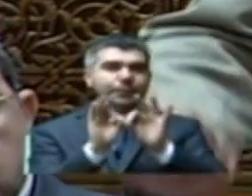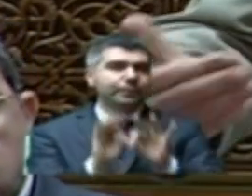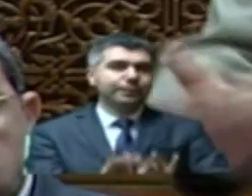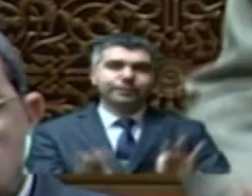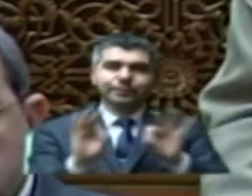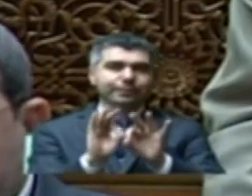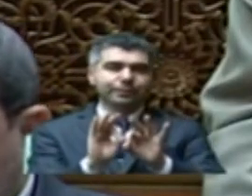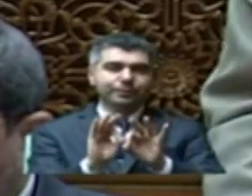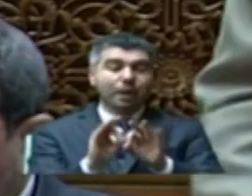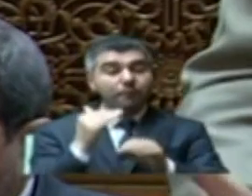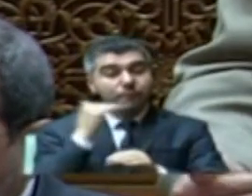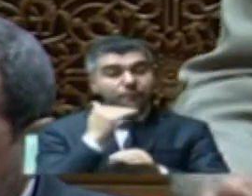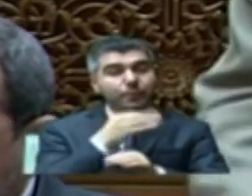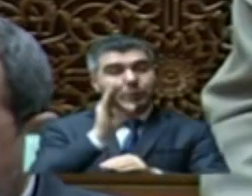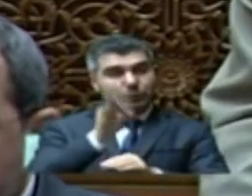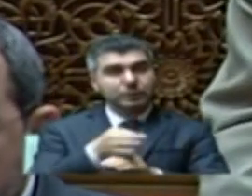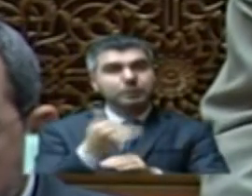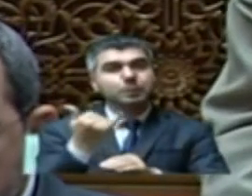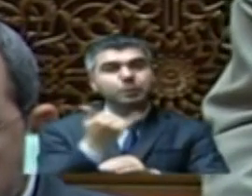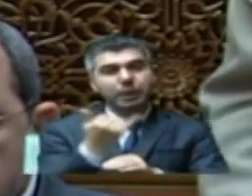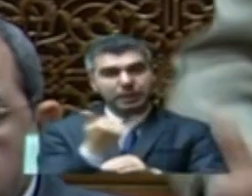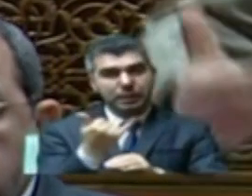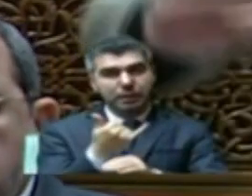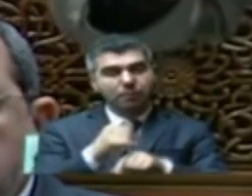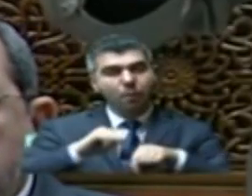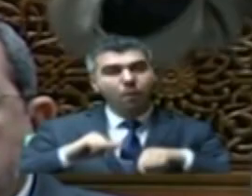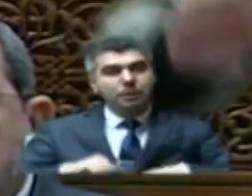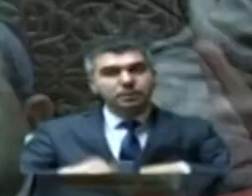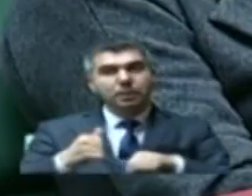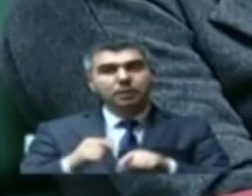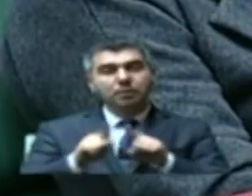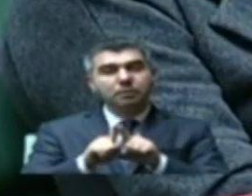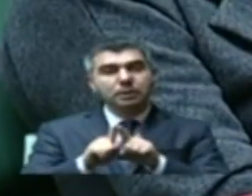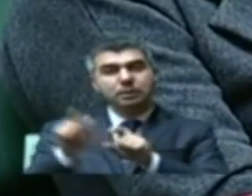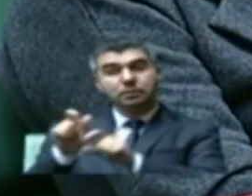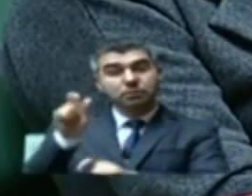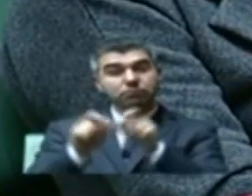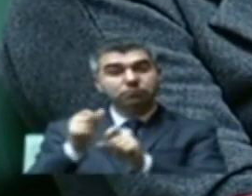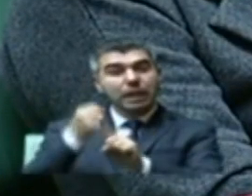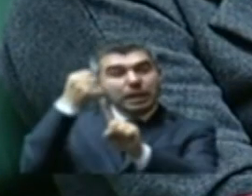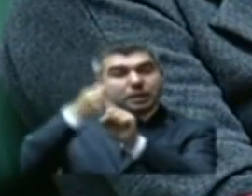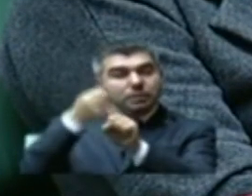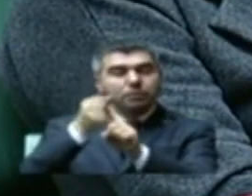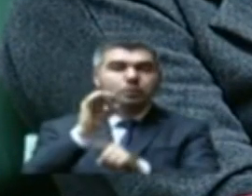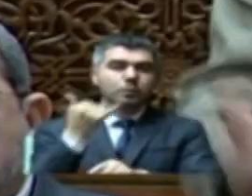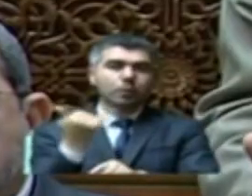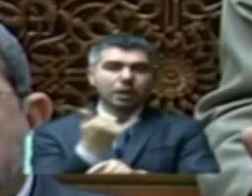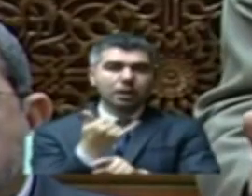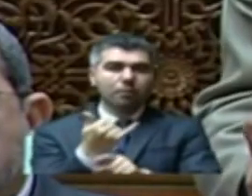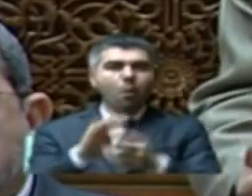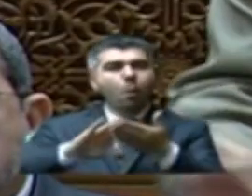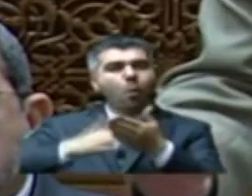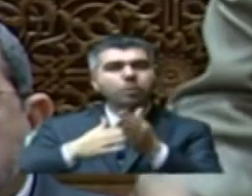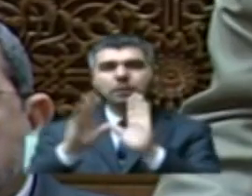التي يجب فيها الاستعجال، هذه الأمور سيدة الوزيرة يجب أن تتعامل فيها بجرأة مبالغ فيها، والكل سيصفق